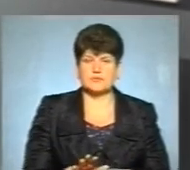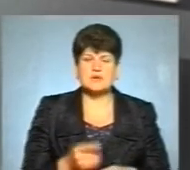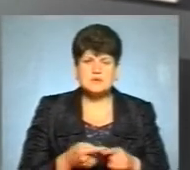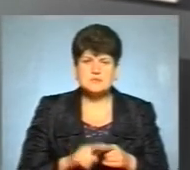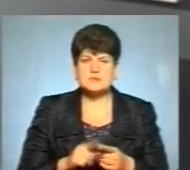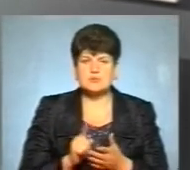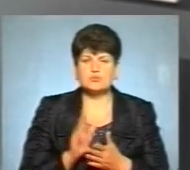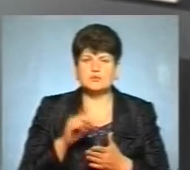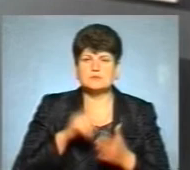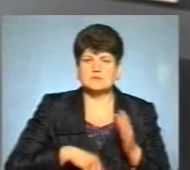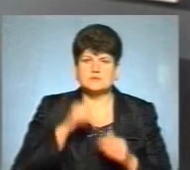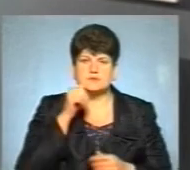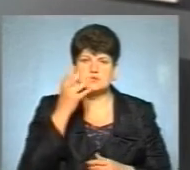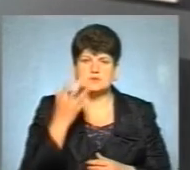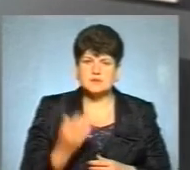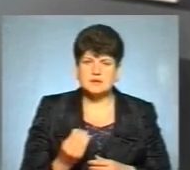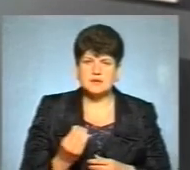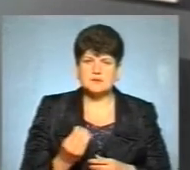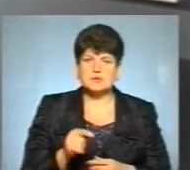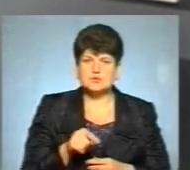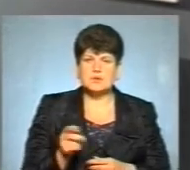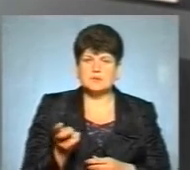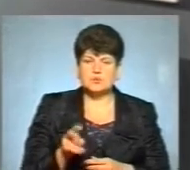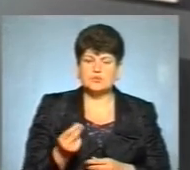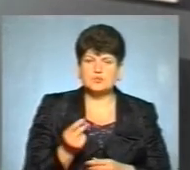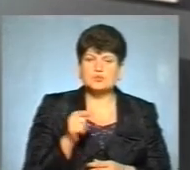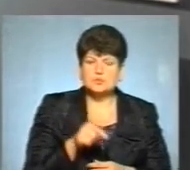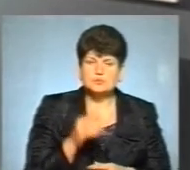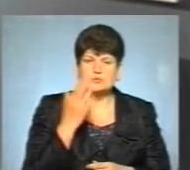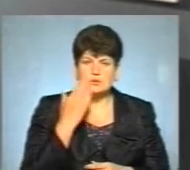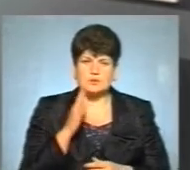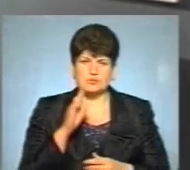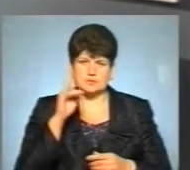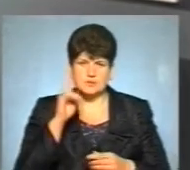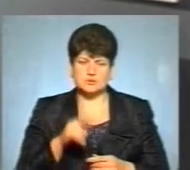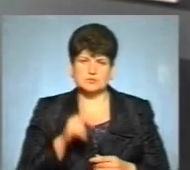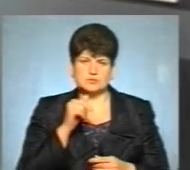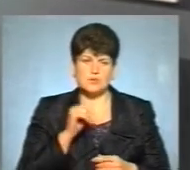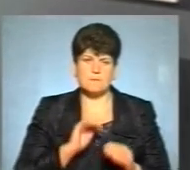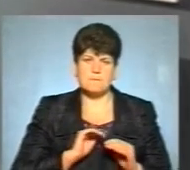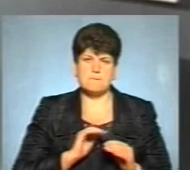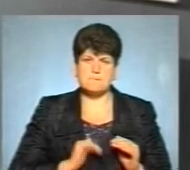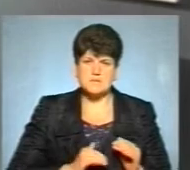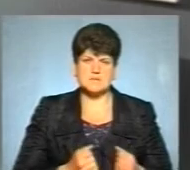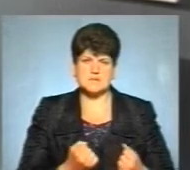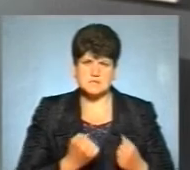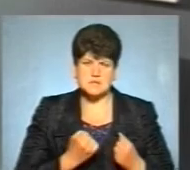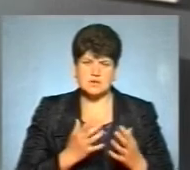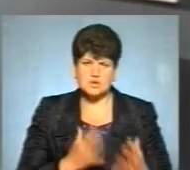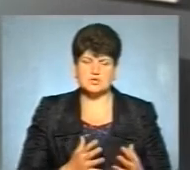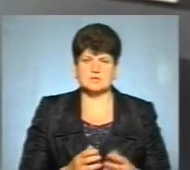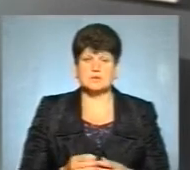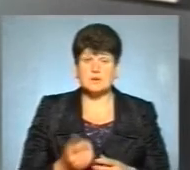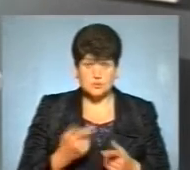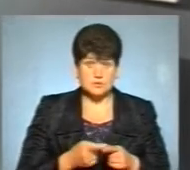впевнений завтрашньому дню. Інвестор прийде тільки тоді, коли він буде впевнений і в тому, що його бізнес захищений, його інвестиції захищені. Якщо ми